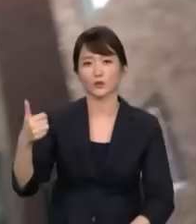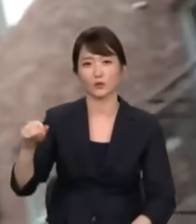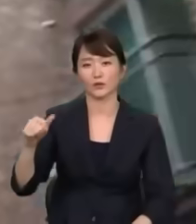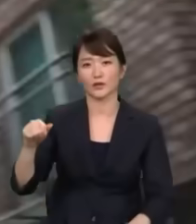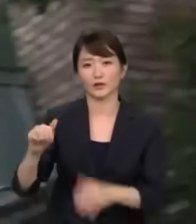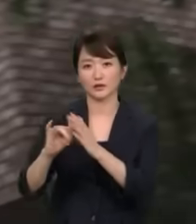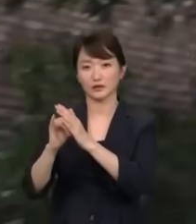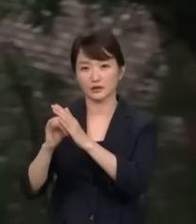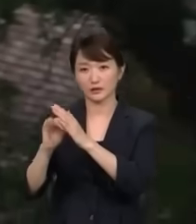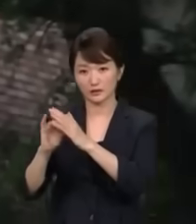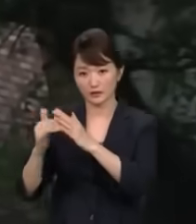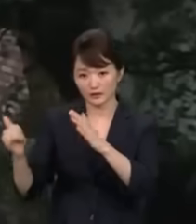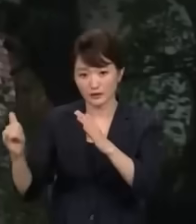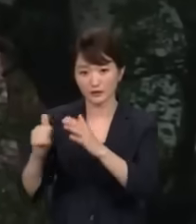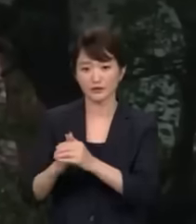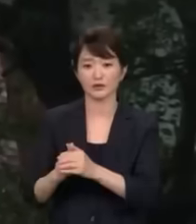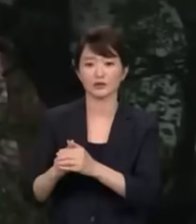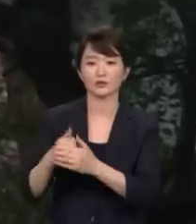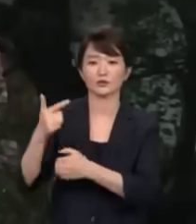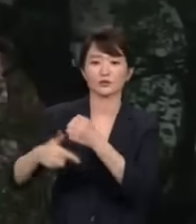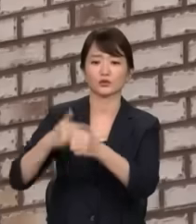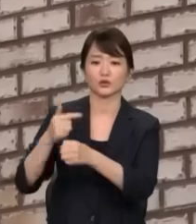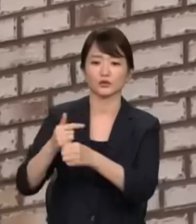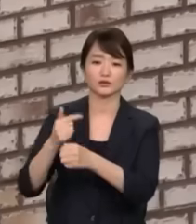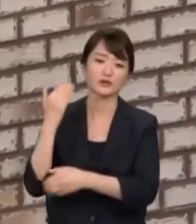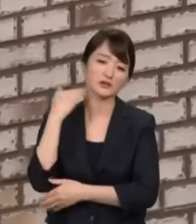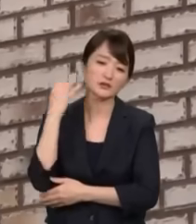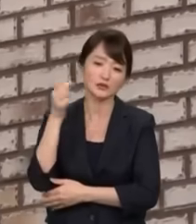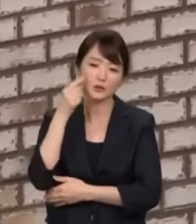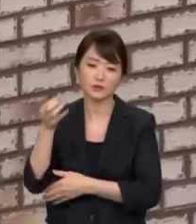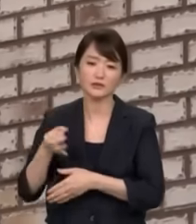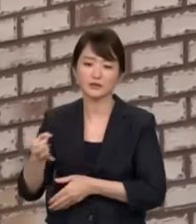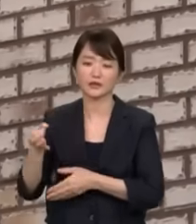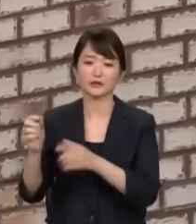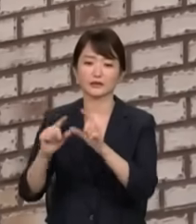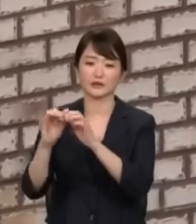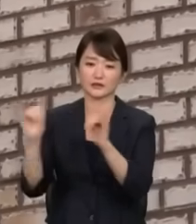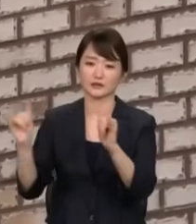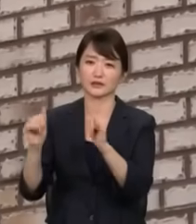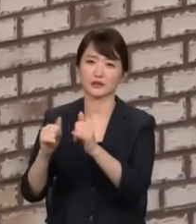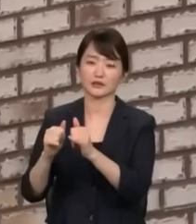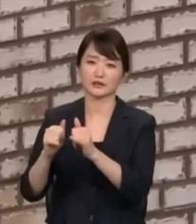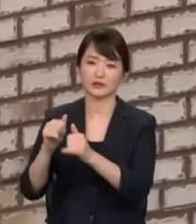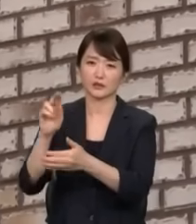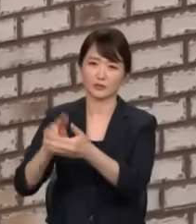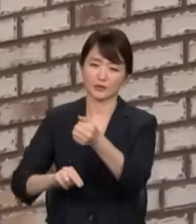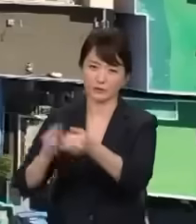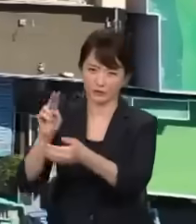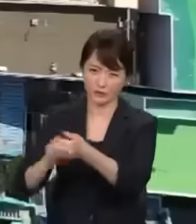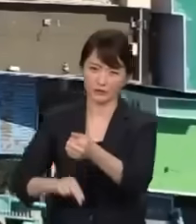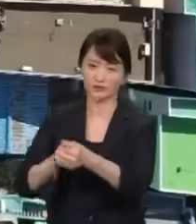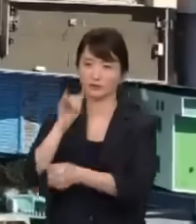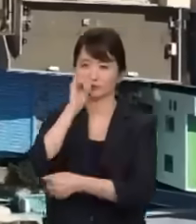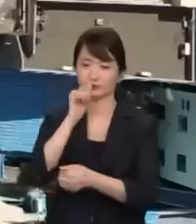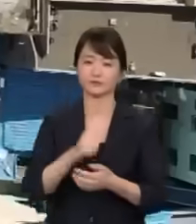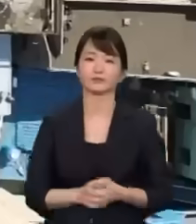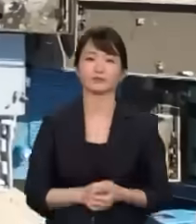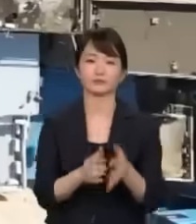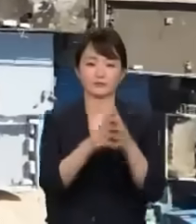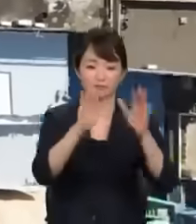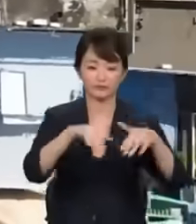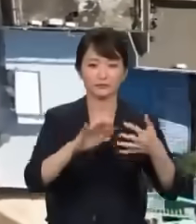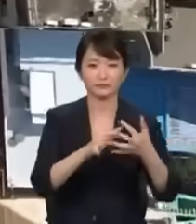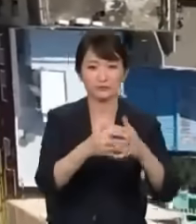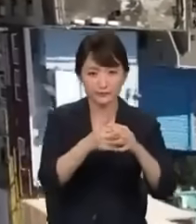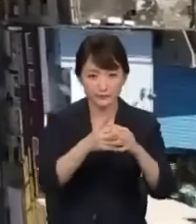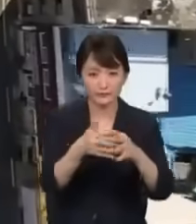호는 6년 동안 전월세로 산 임차인이 분양받을 수 있는 분양 전환형으로 공급합니다. 재건축, 재개발